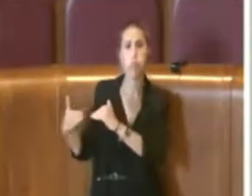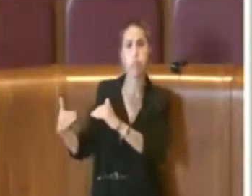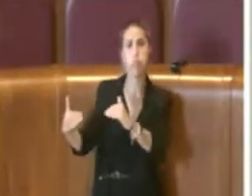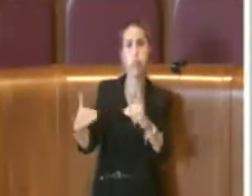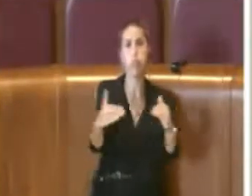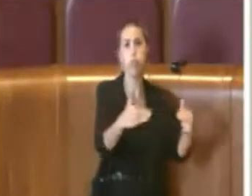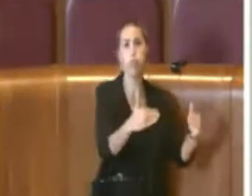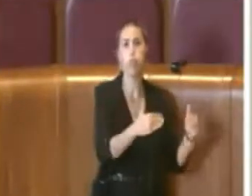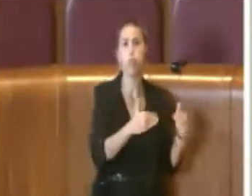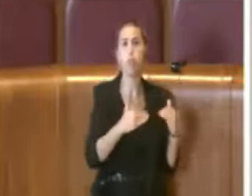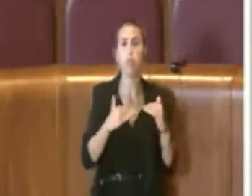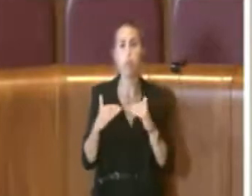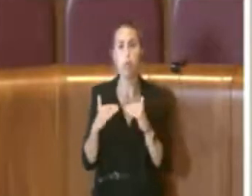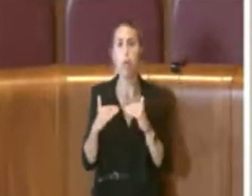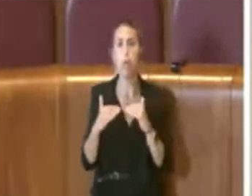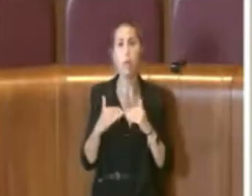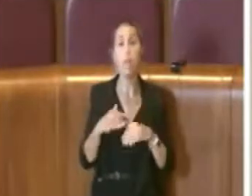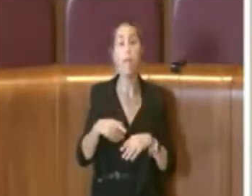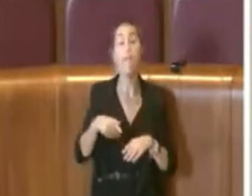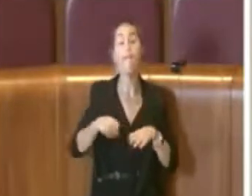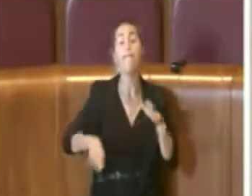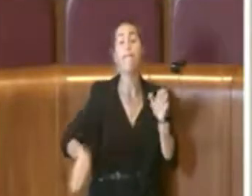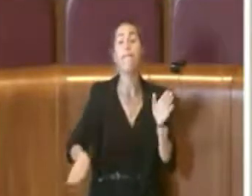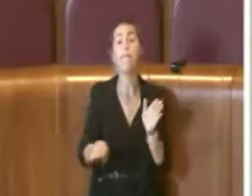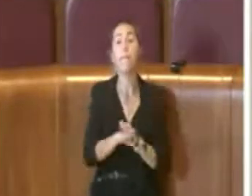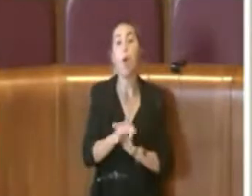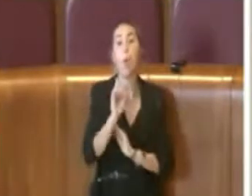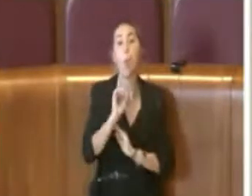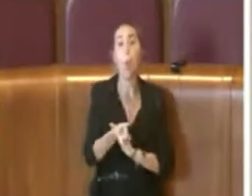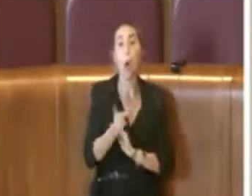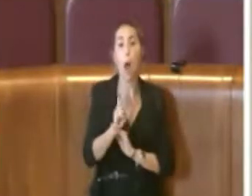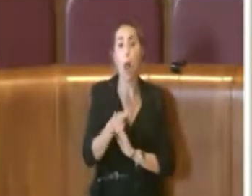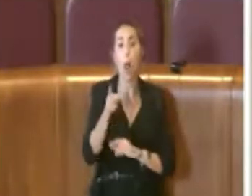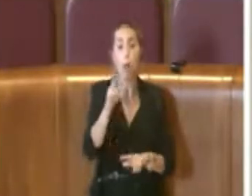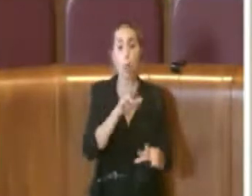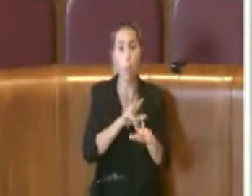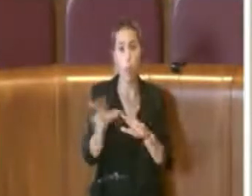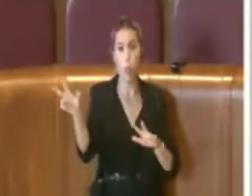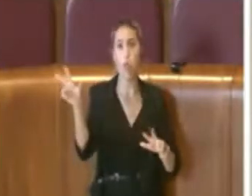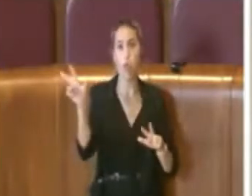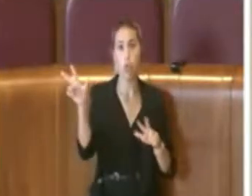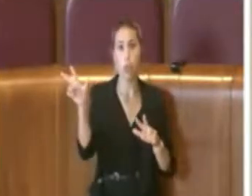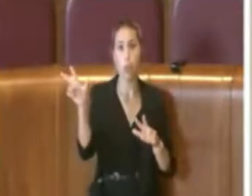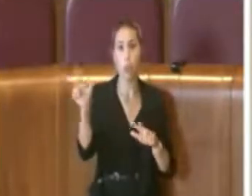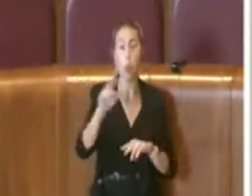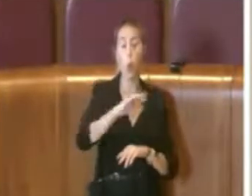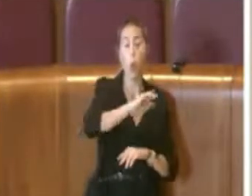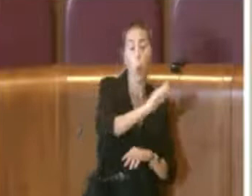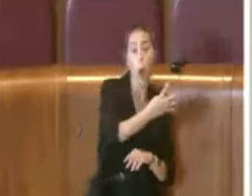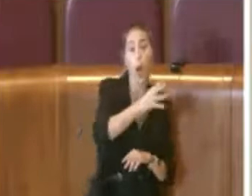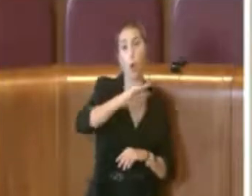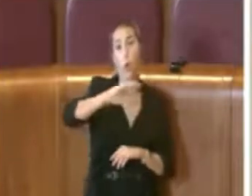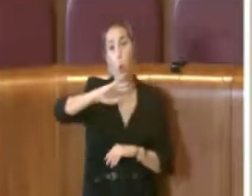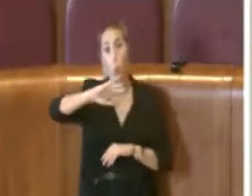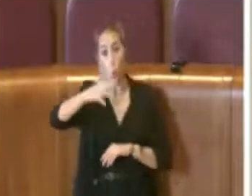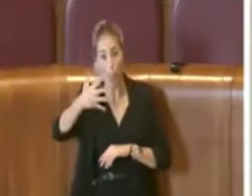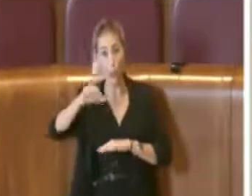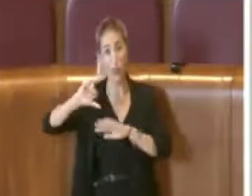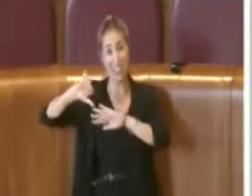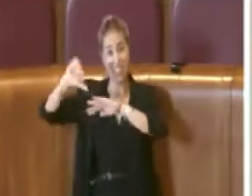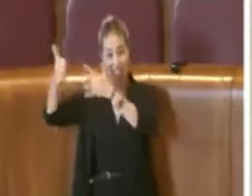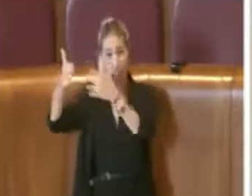coesione che è partito dai municipi, per cui Quarto, Quinto e